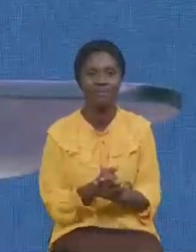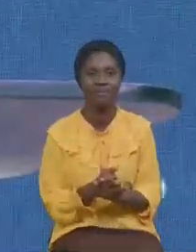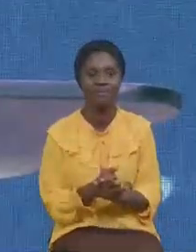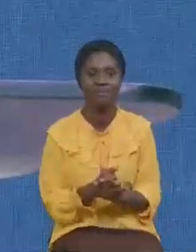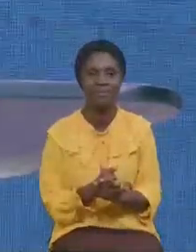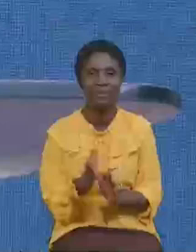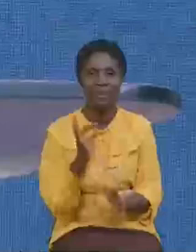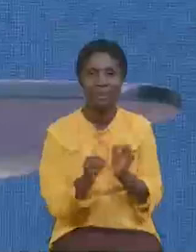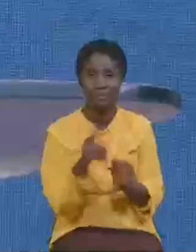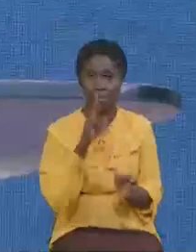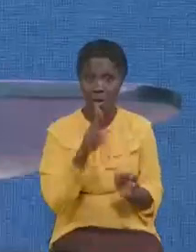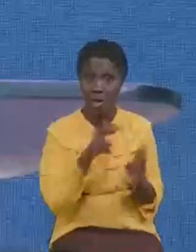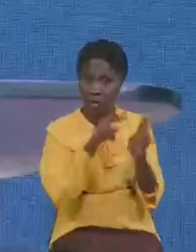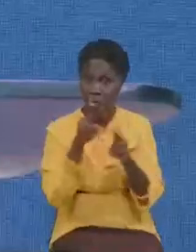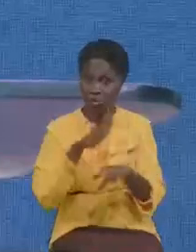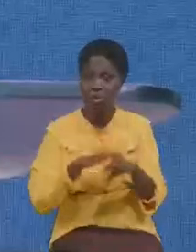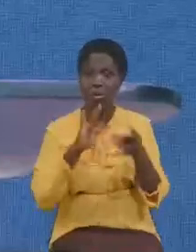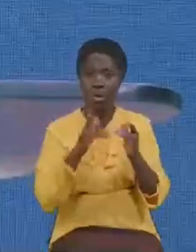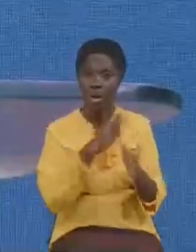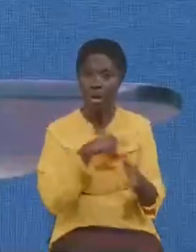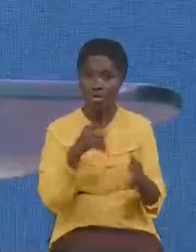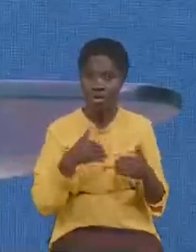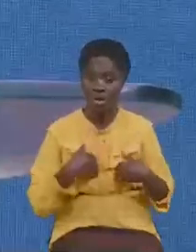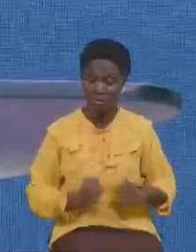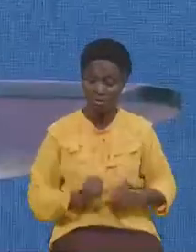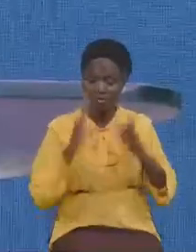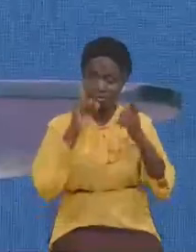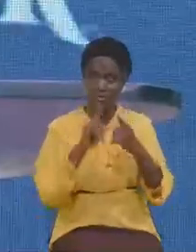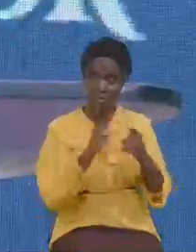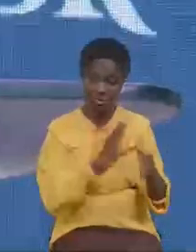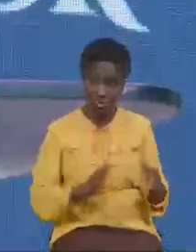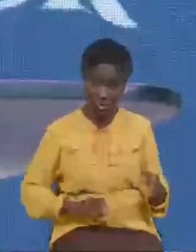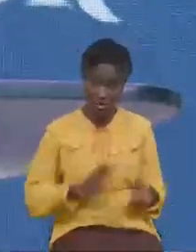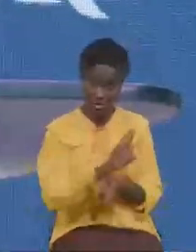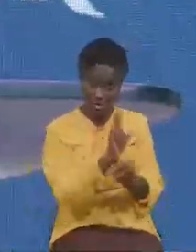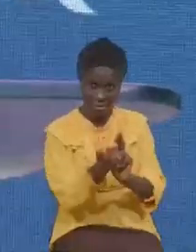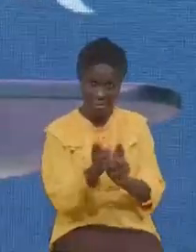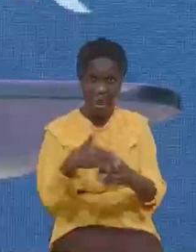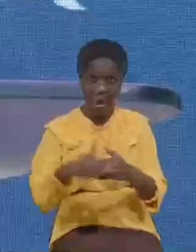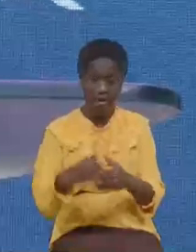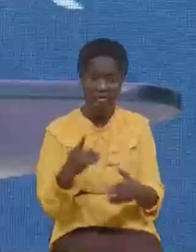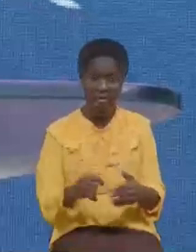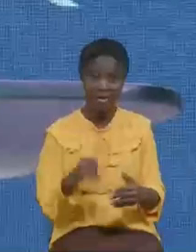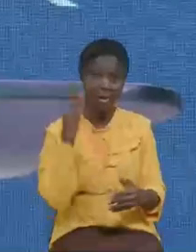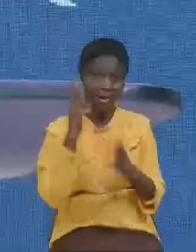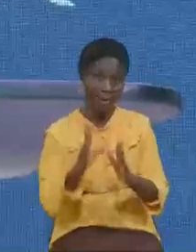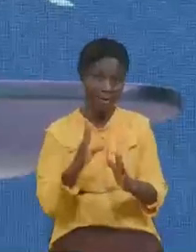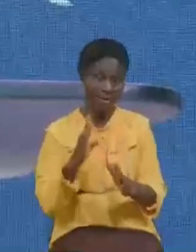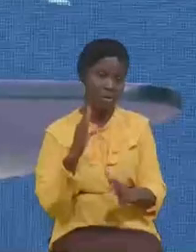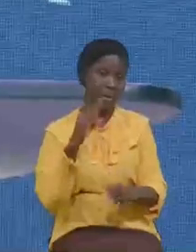Si vous êtes en ligne et que vous avez donné votre vie à Christ, après le message de l'homme de